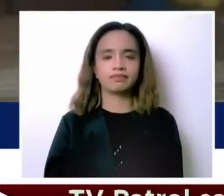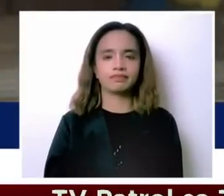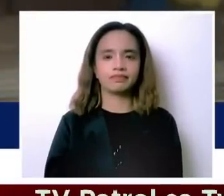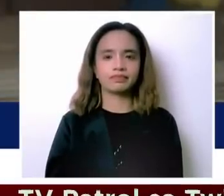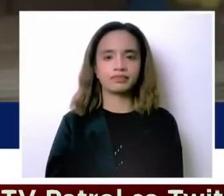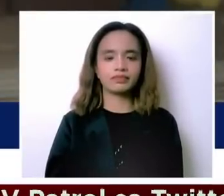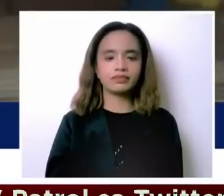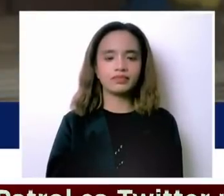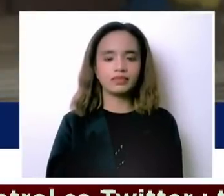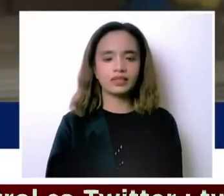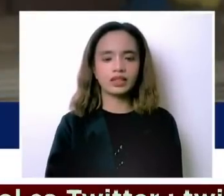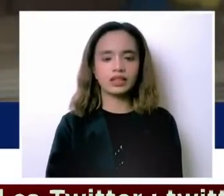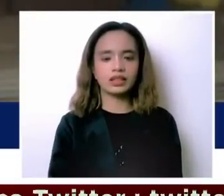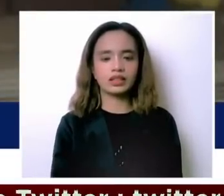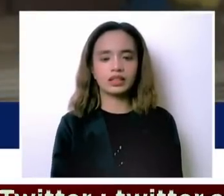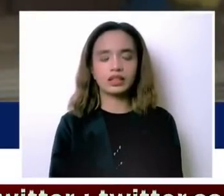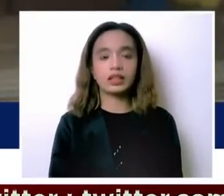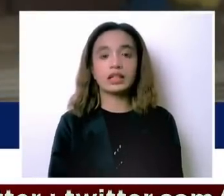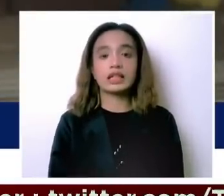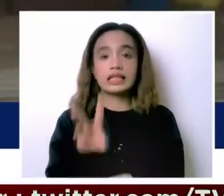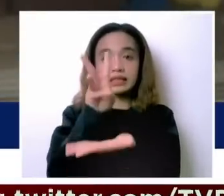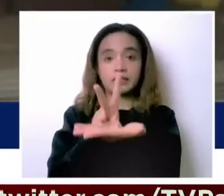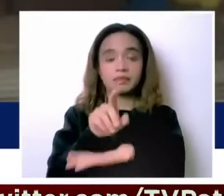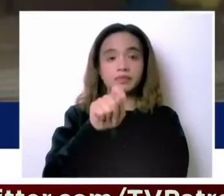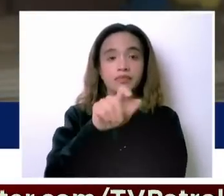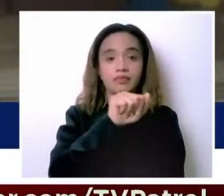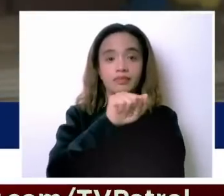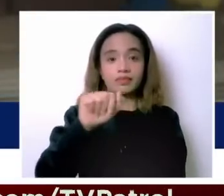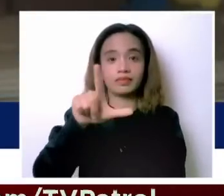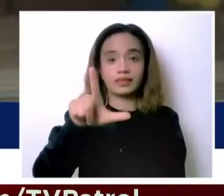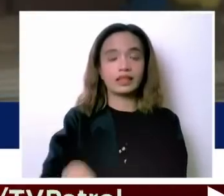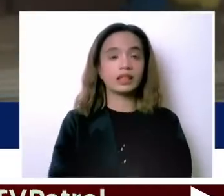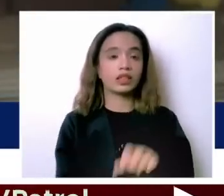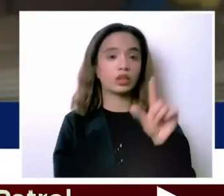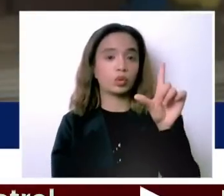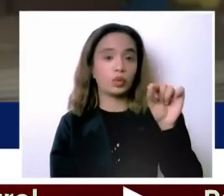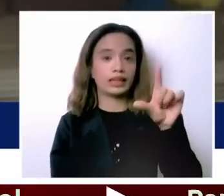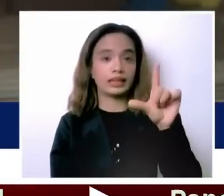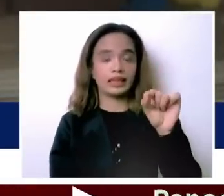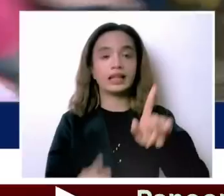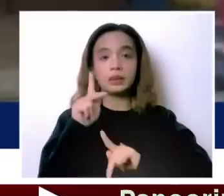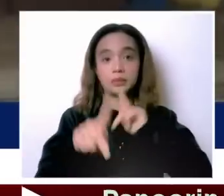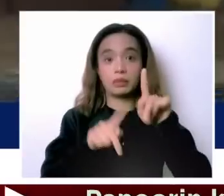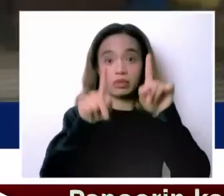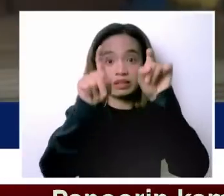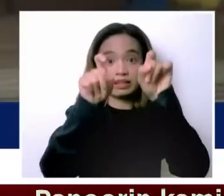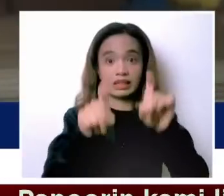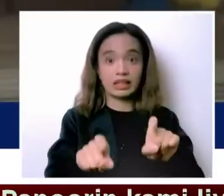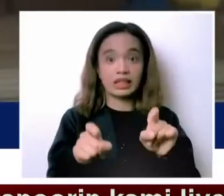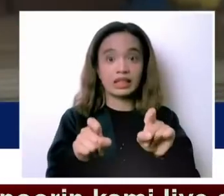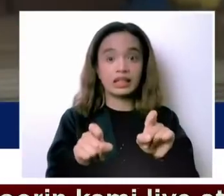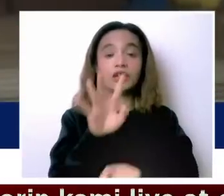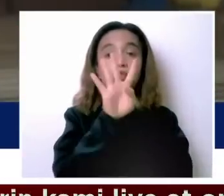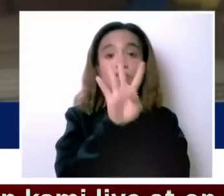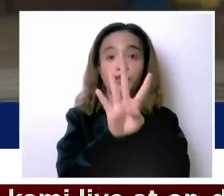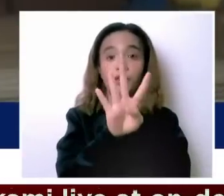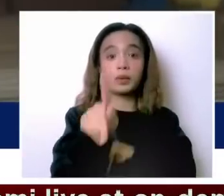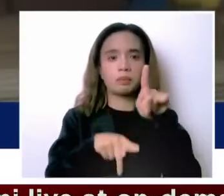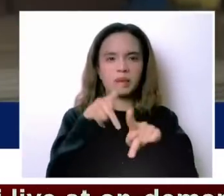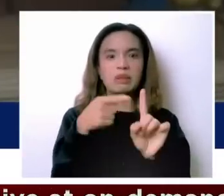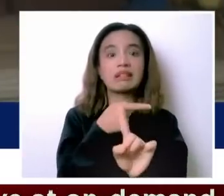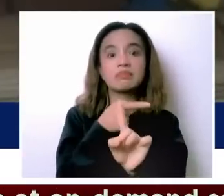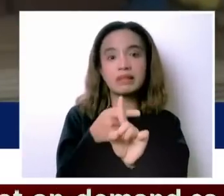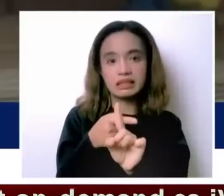Henry, sa bayan ng Taal, sa 20 residenteng isinailalim sa arsenic test ay nasa 4 na residente ang nagpositibo